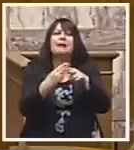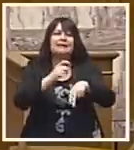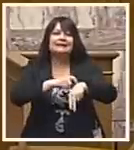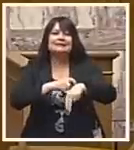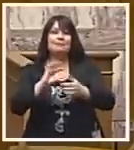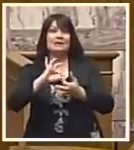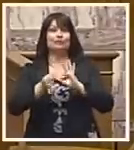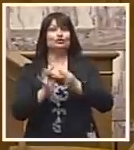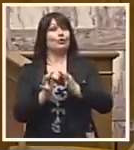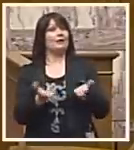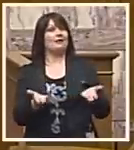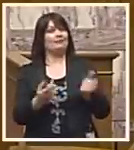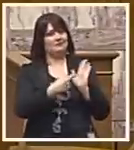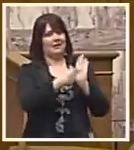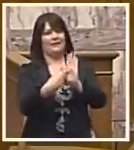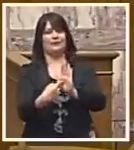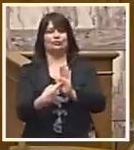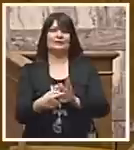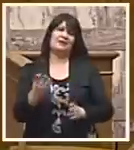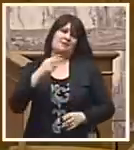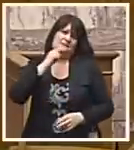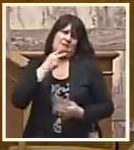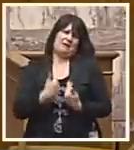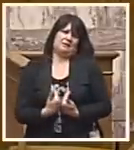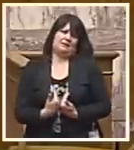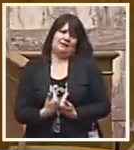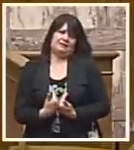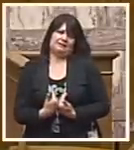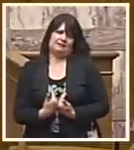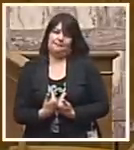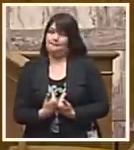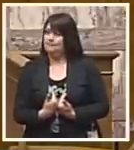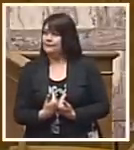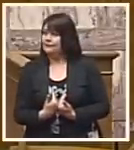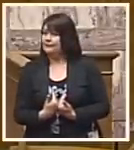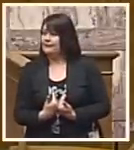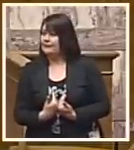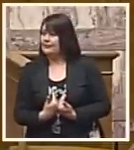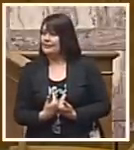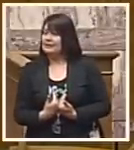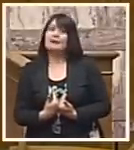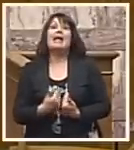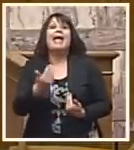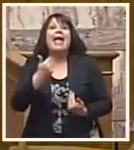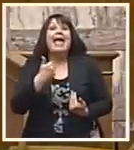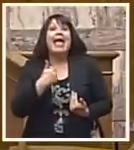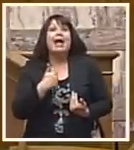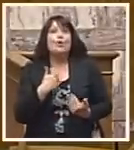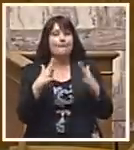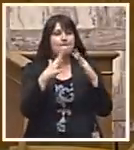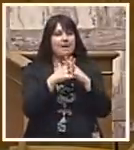τάσης. Και μην με παρεξηγείτε, κύριε Σαμαρά. Από καμιά μάχη δεν